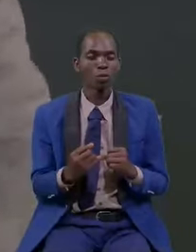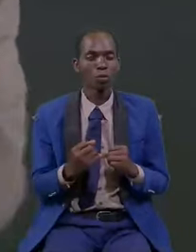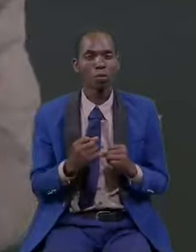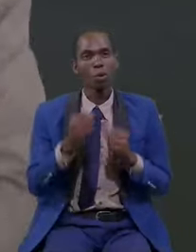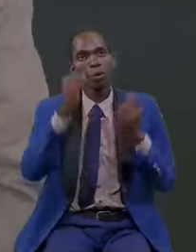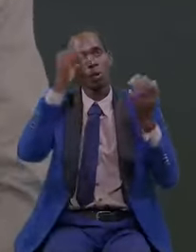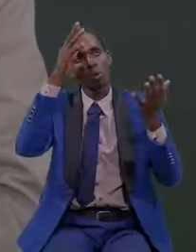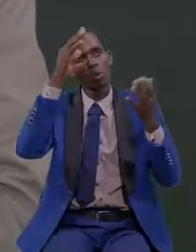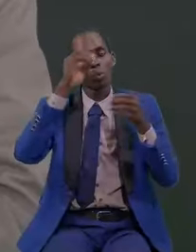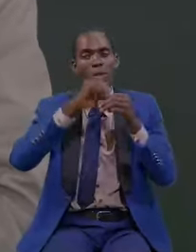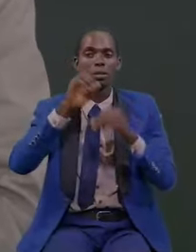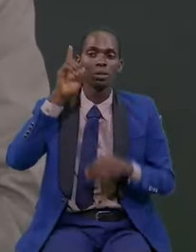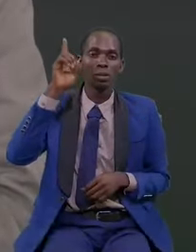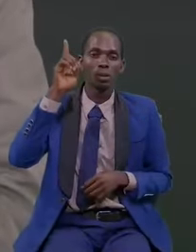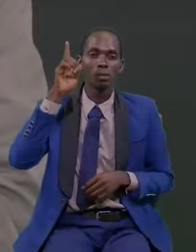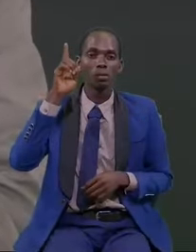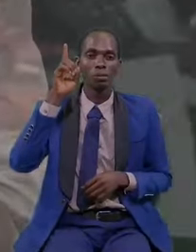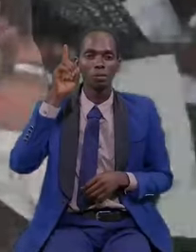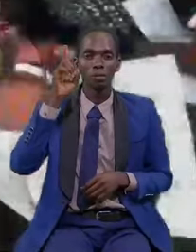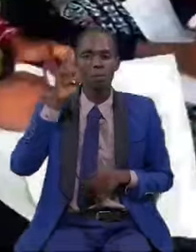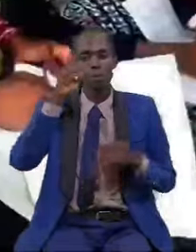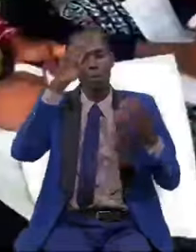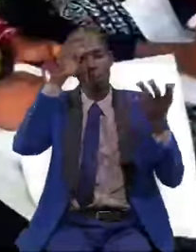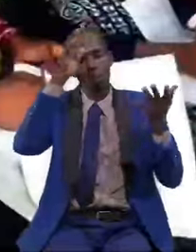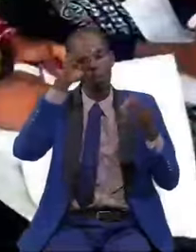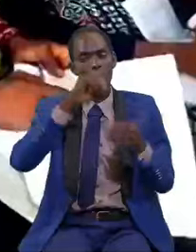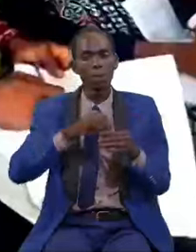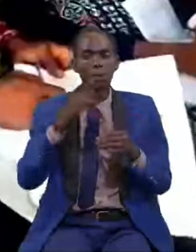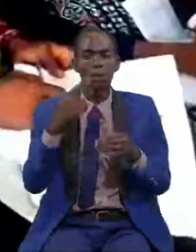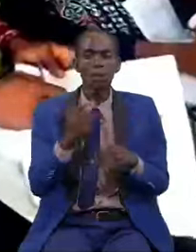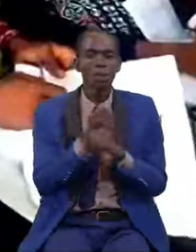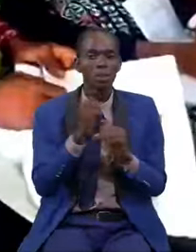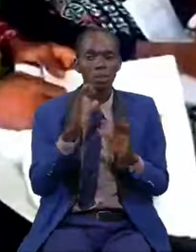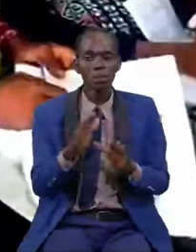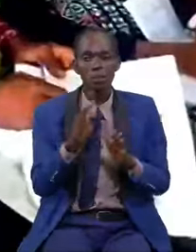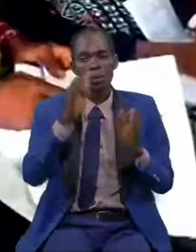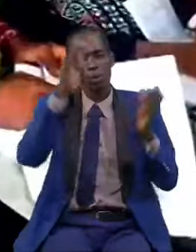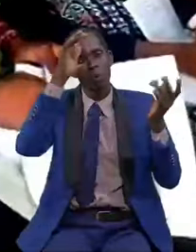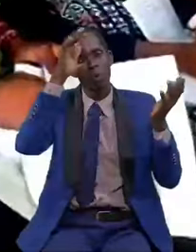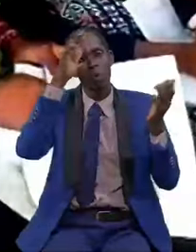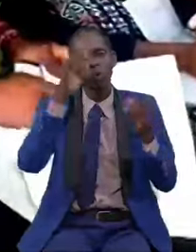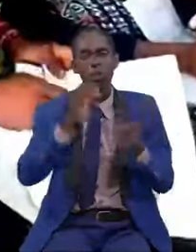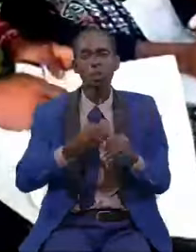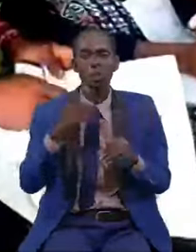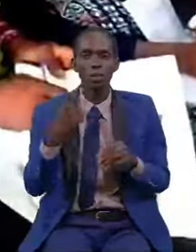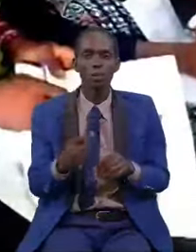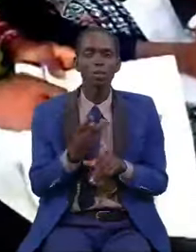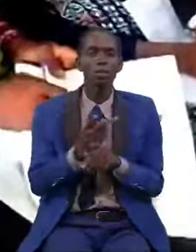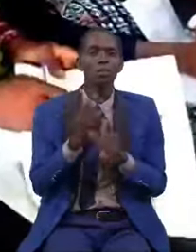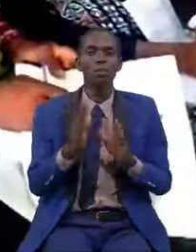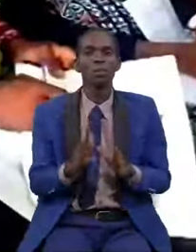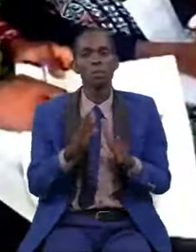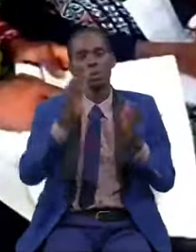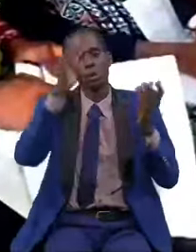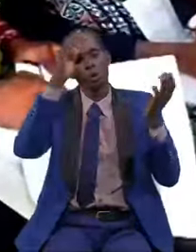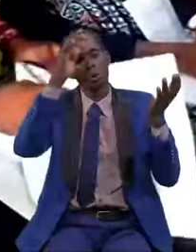sûre et solide, espérez en lui, espérez en le Sauveur, espérez